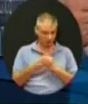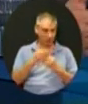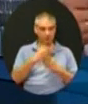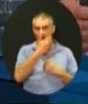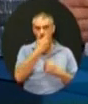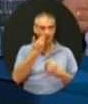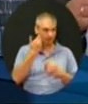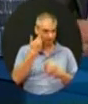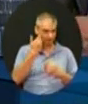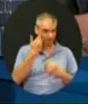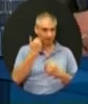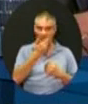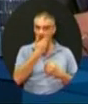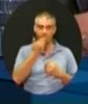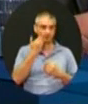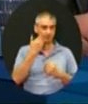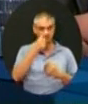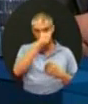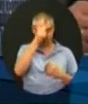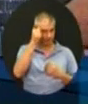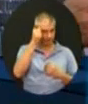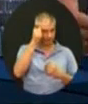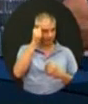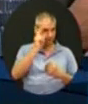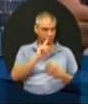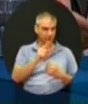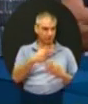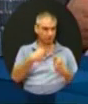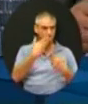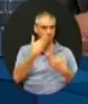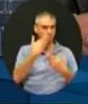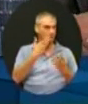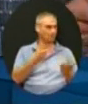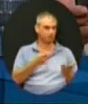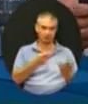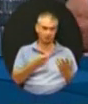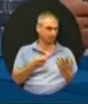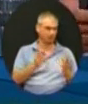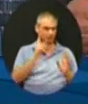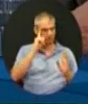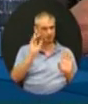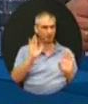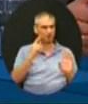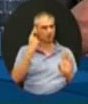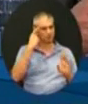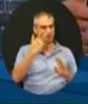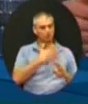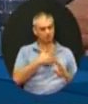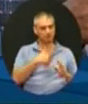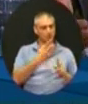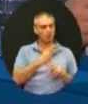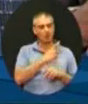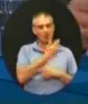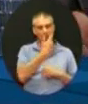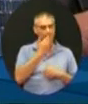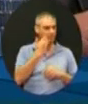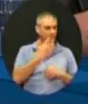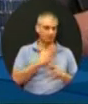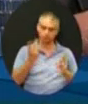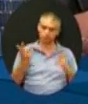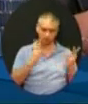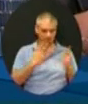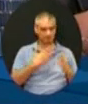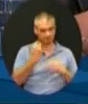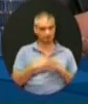רמדן וה רדן זה בקיץ חשבתי שלקראת יום ירושלים לפח לא יוד אני יודע שרצים שב תקופה של החגים משני